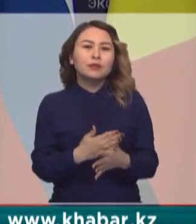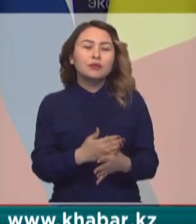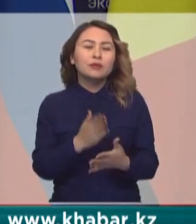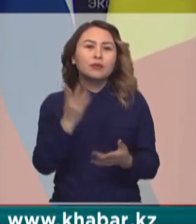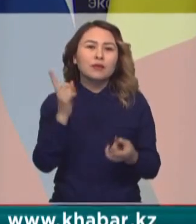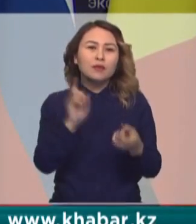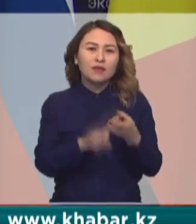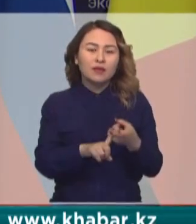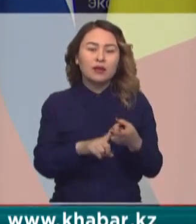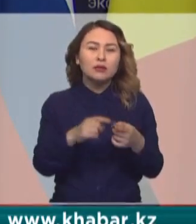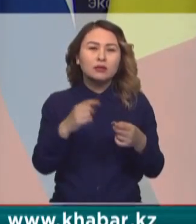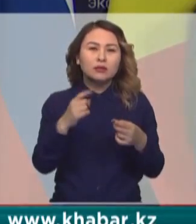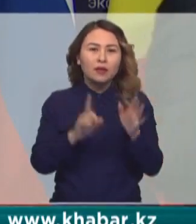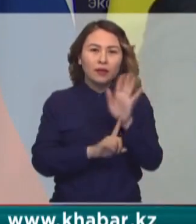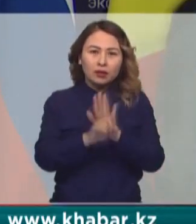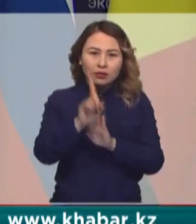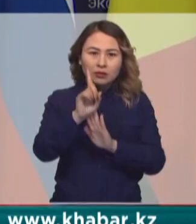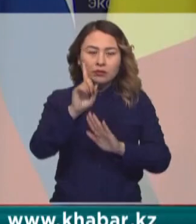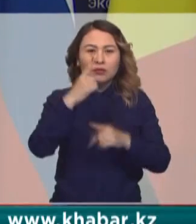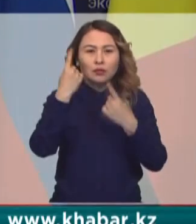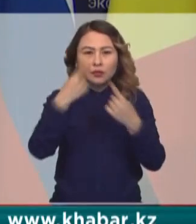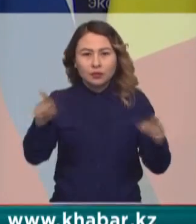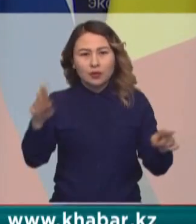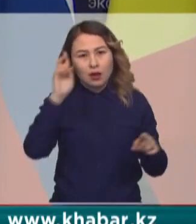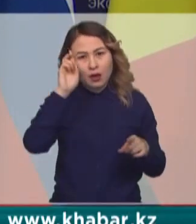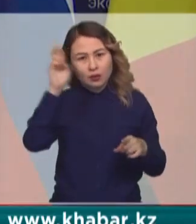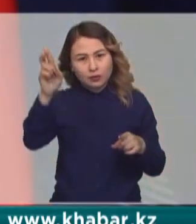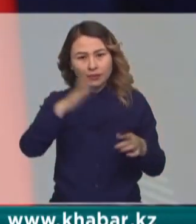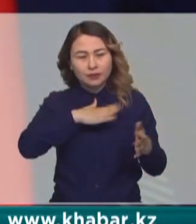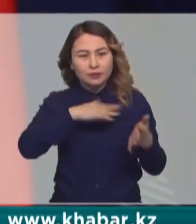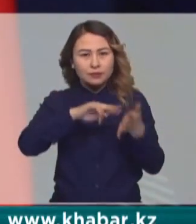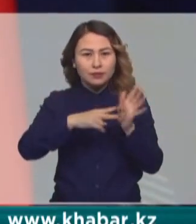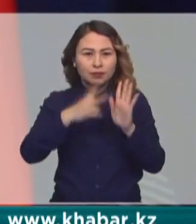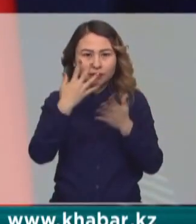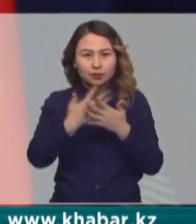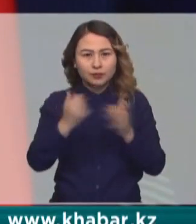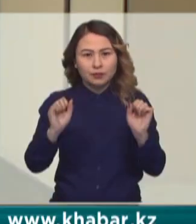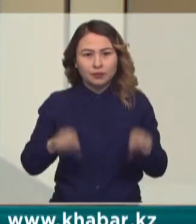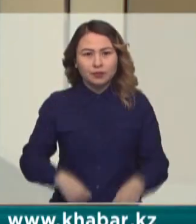тікелей біздің басқа мемлекеттерге біздің проектімізді көрсете аламыз.